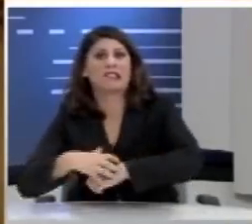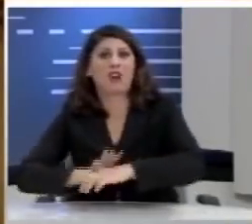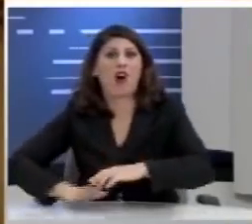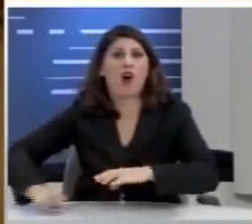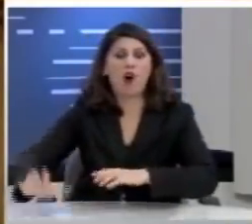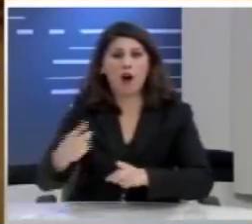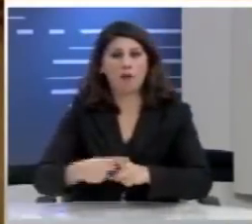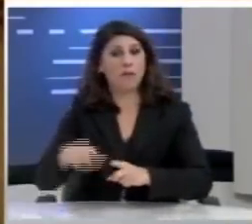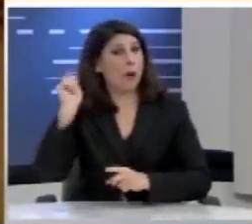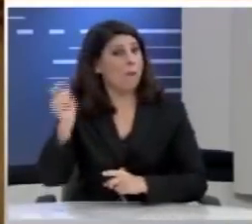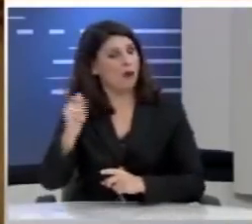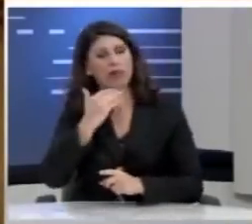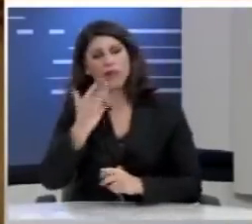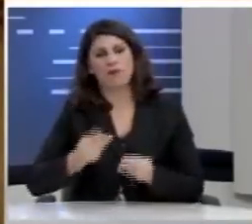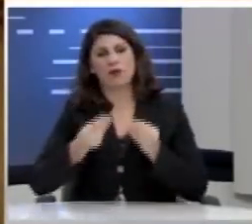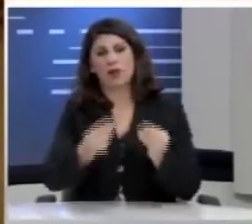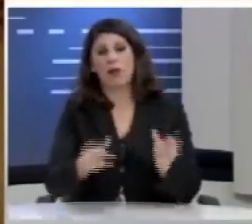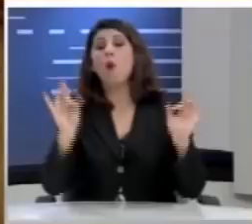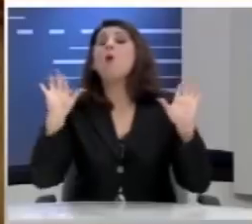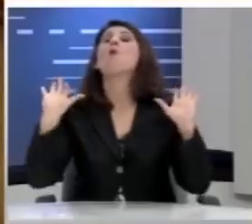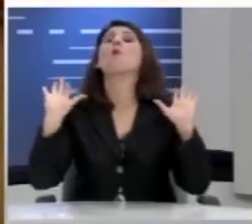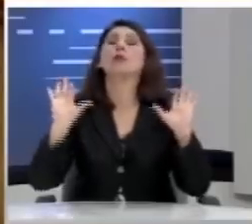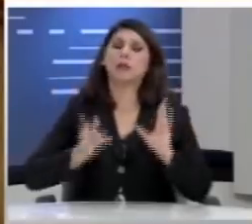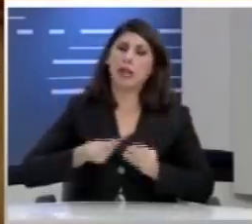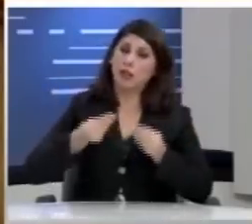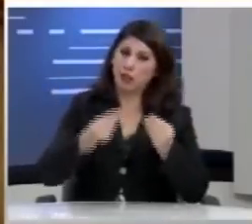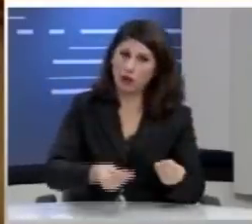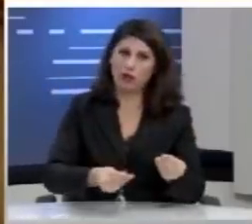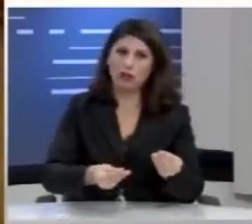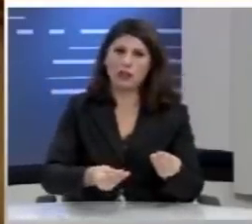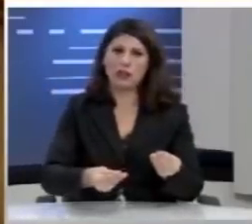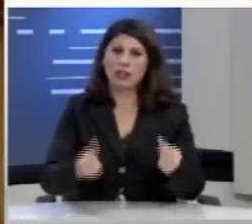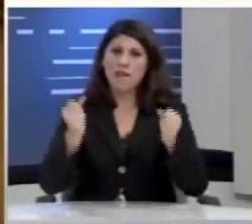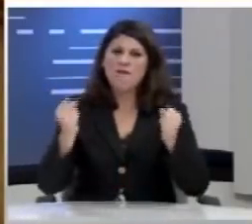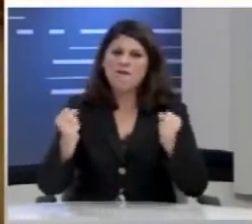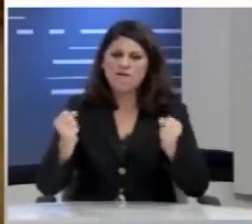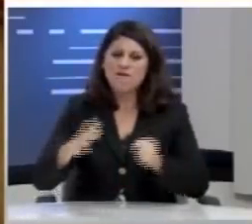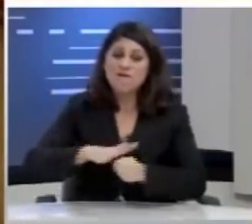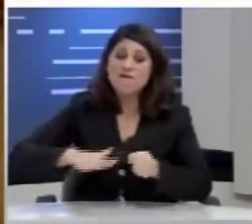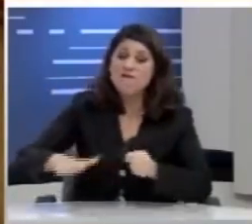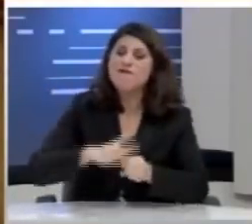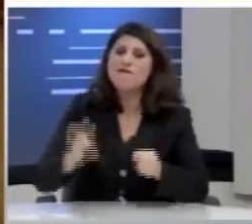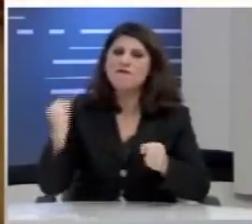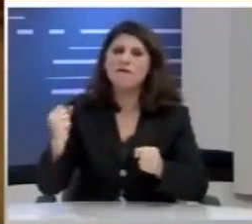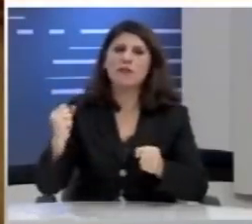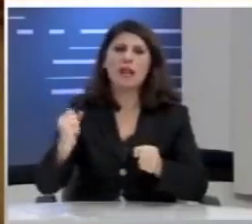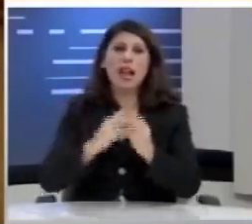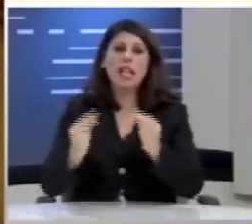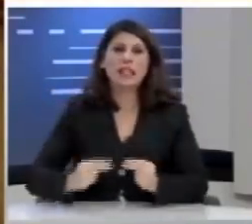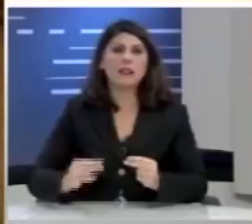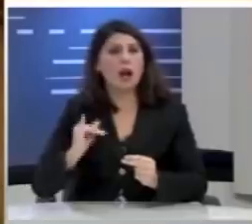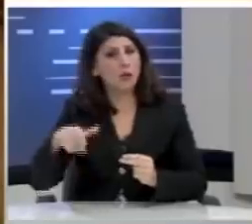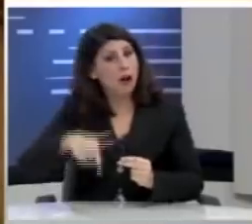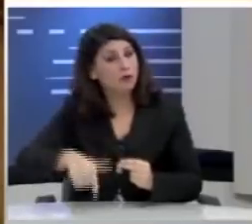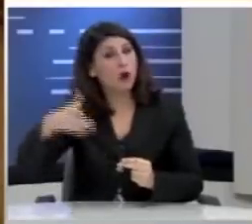πολιτική σας δεν μπορεί να δώσει, ούτε πρόκειται να δώσει στέρεες λύσεις, ακόμα και σε αυτή